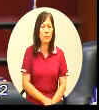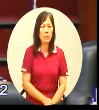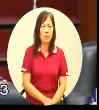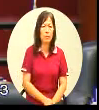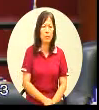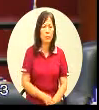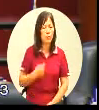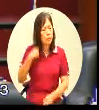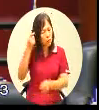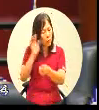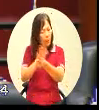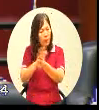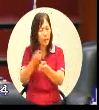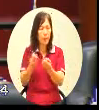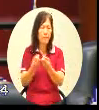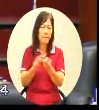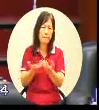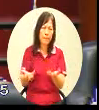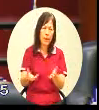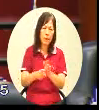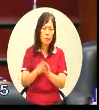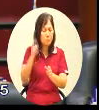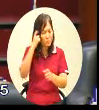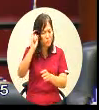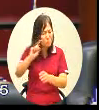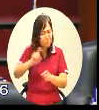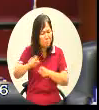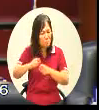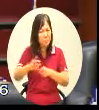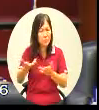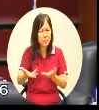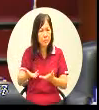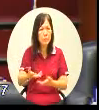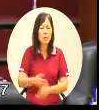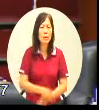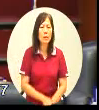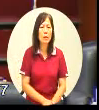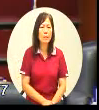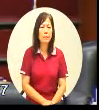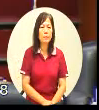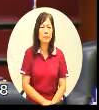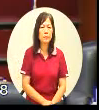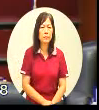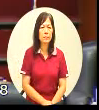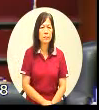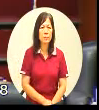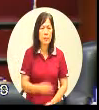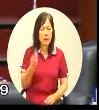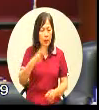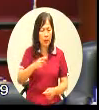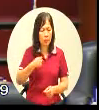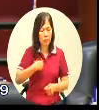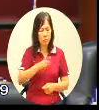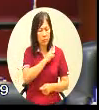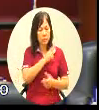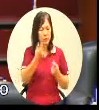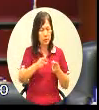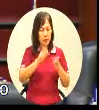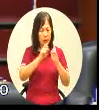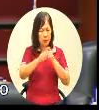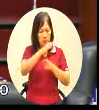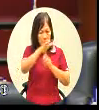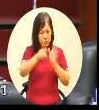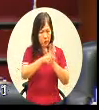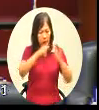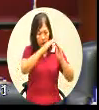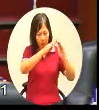要怎么来帮他们解决，有没有什么打算？那是不是也包含我刚刚讲的柴山的这个坡脚